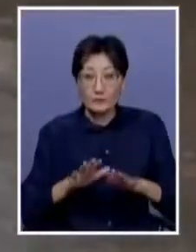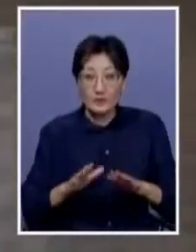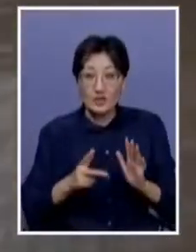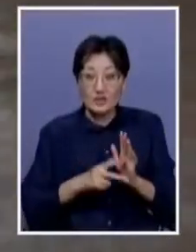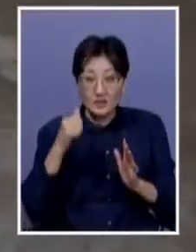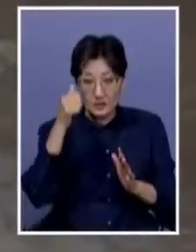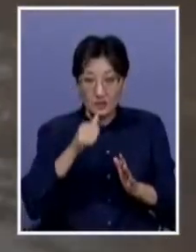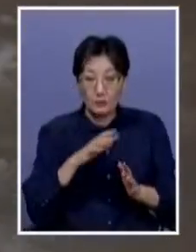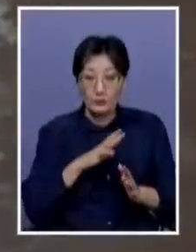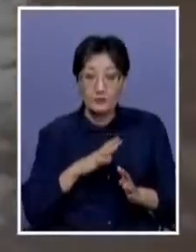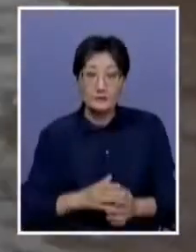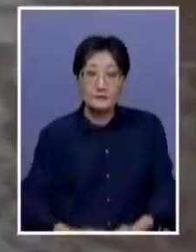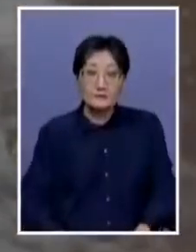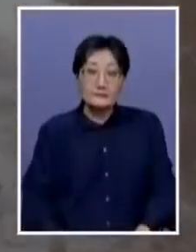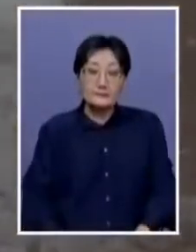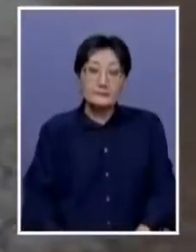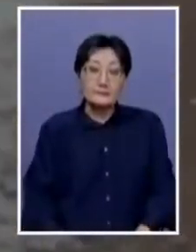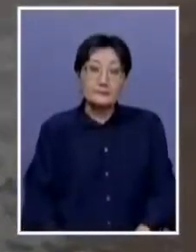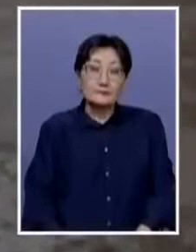8-ші жыл болды.